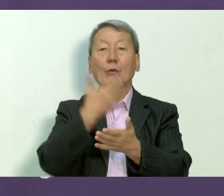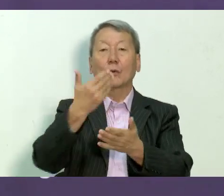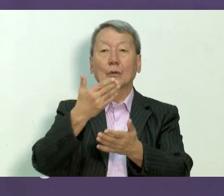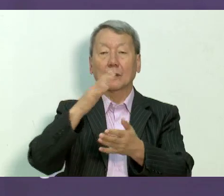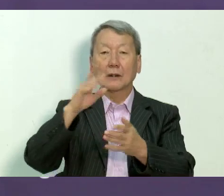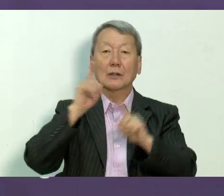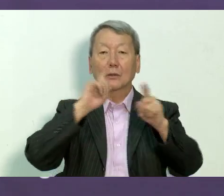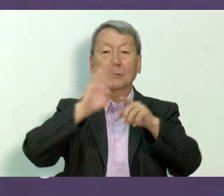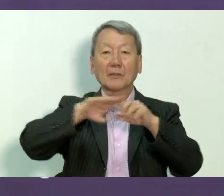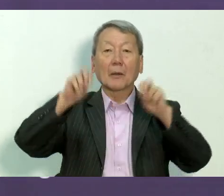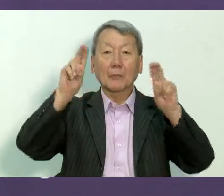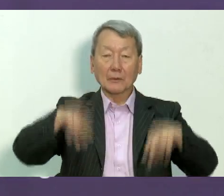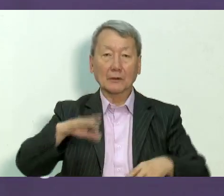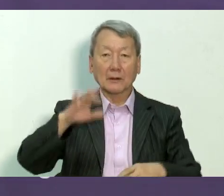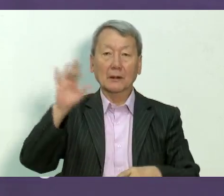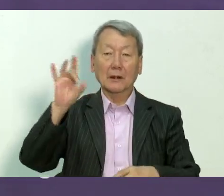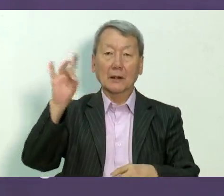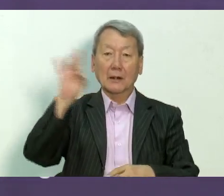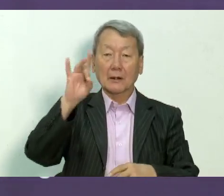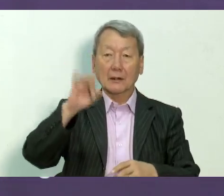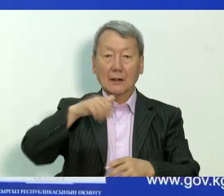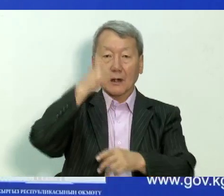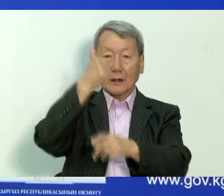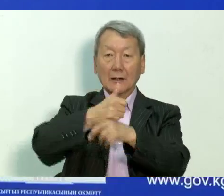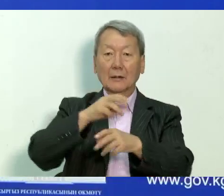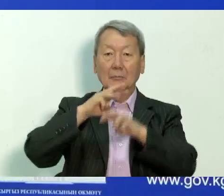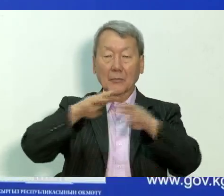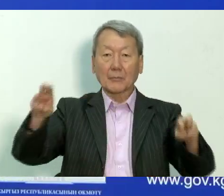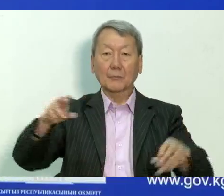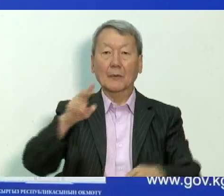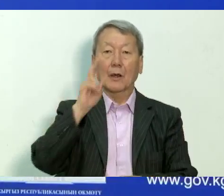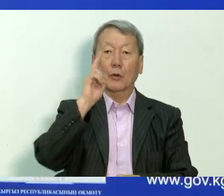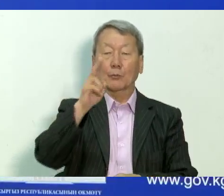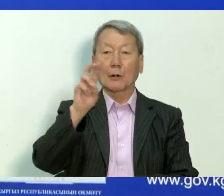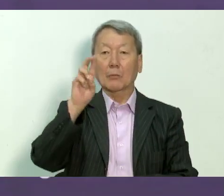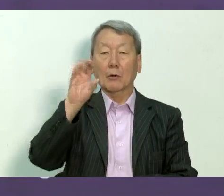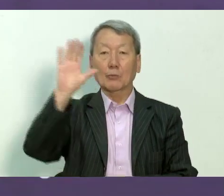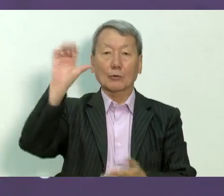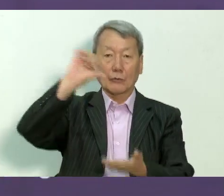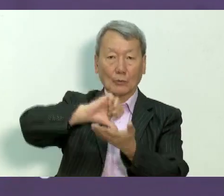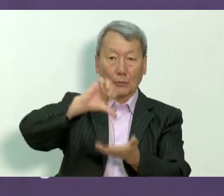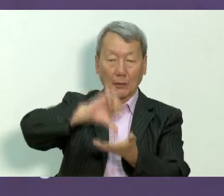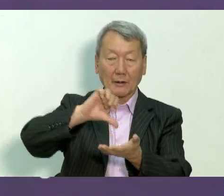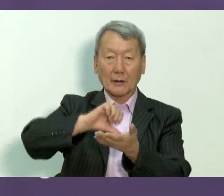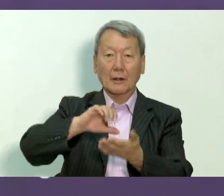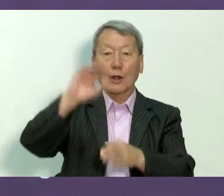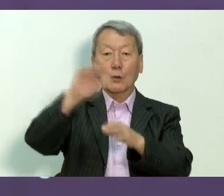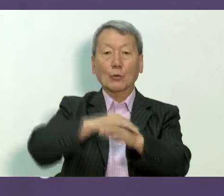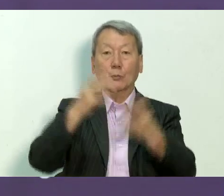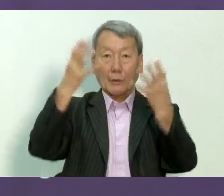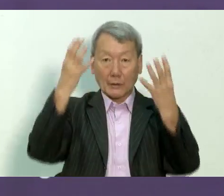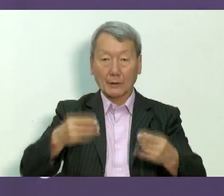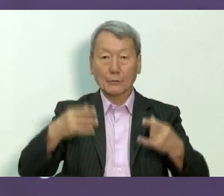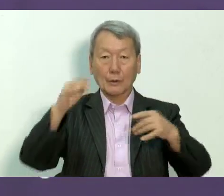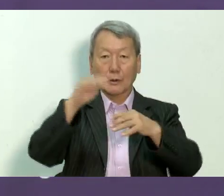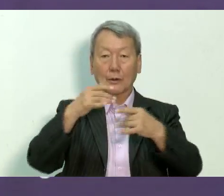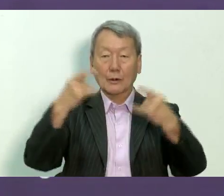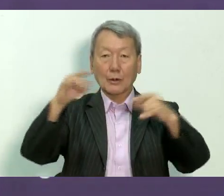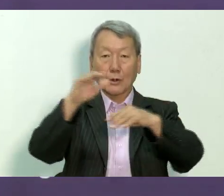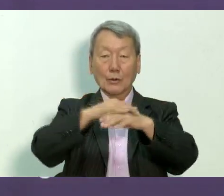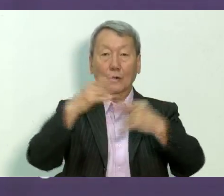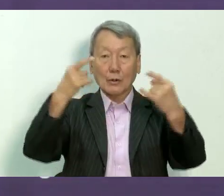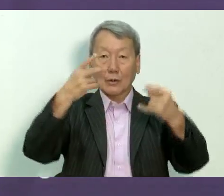кеңешинин чечимдери тууралуу Кыргыз Республикасынын премьер-министри Боронов Кулатбек Эльчичтин брифинги. Добрый день, уважаемые телезрители и